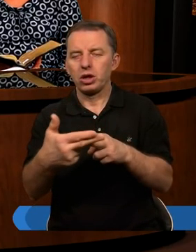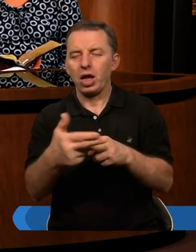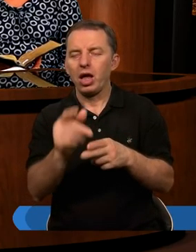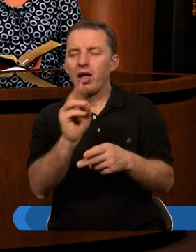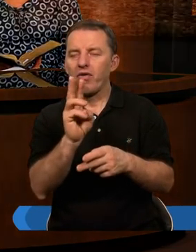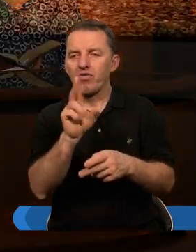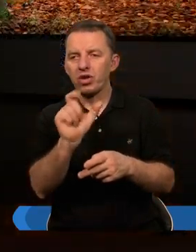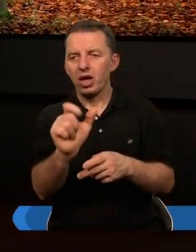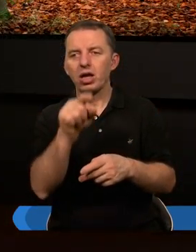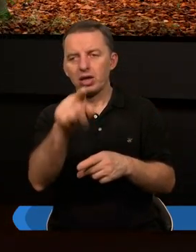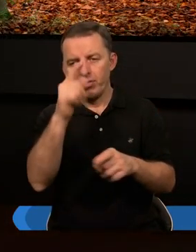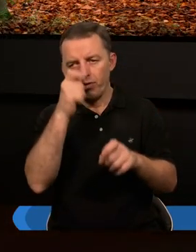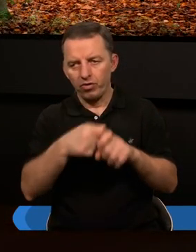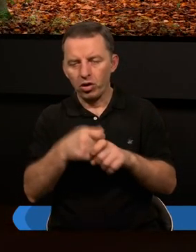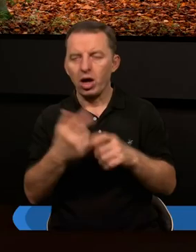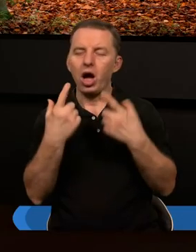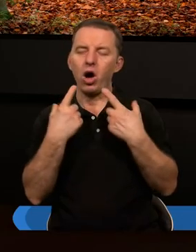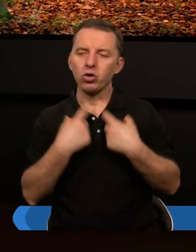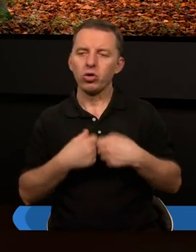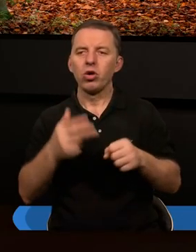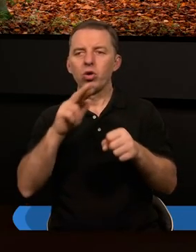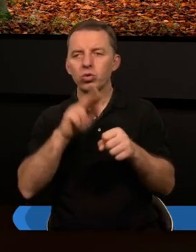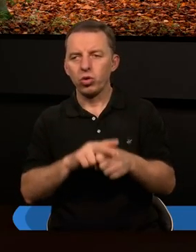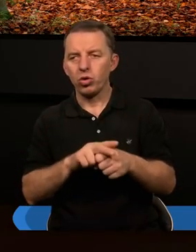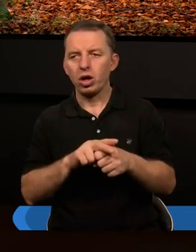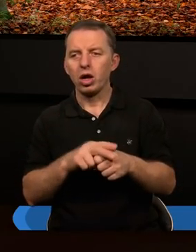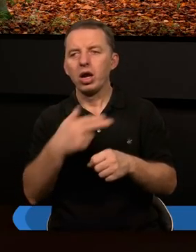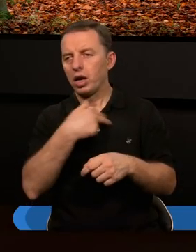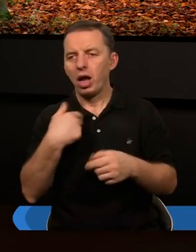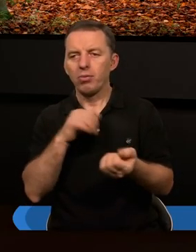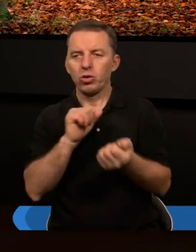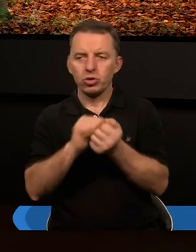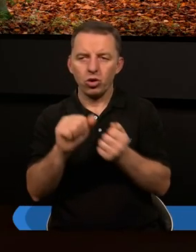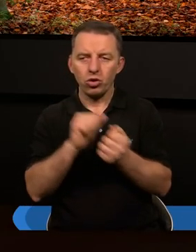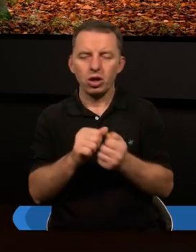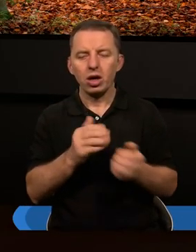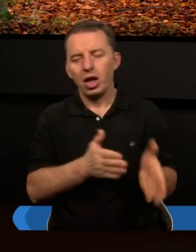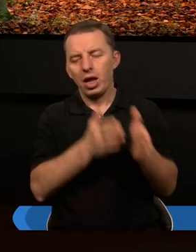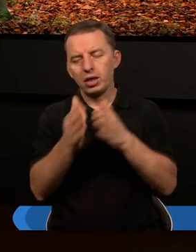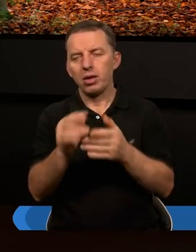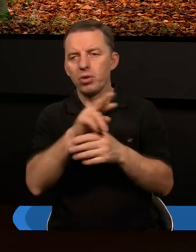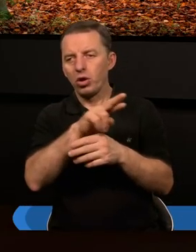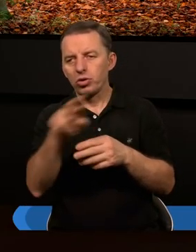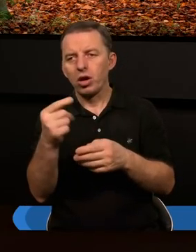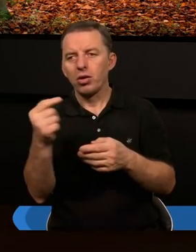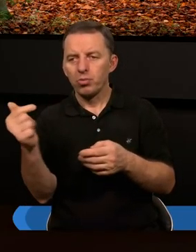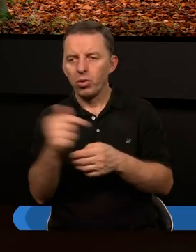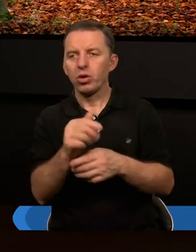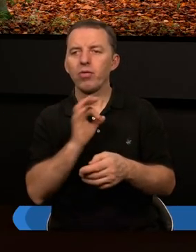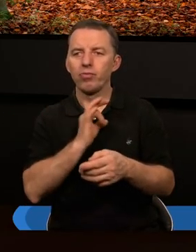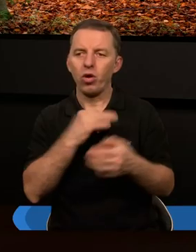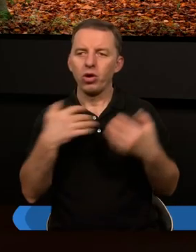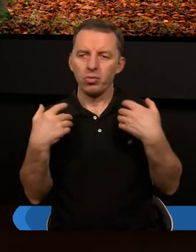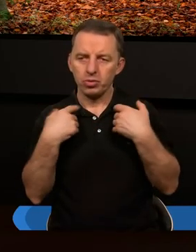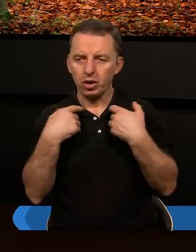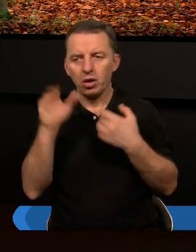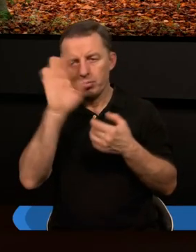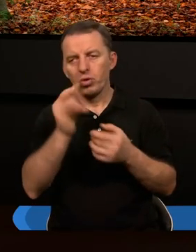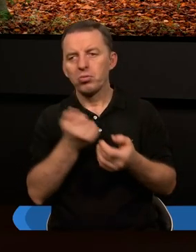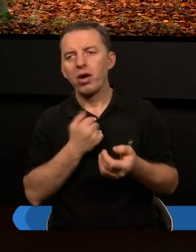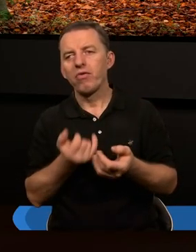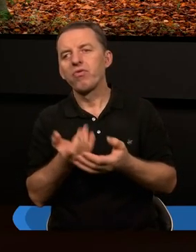Więc z tymi wrogami, z osobami, które nam szkodzą, to jest kolejna rzecz, którą ja myślę, że przynajmniej w moim życiu Bóg ma